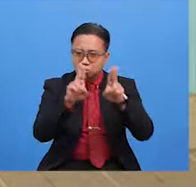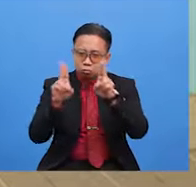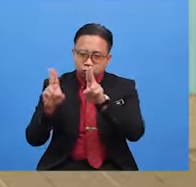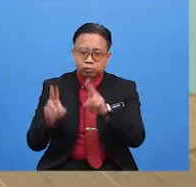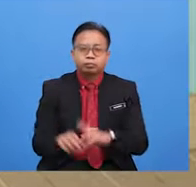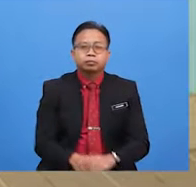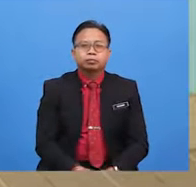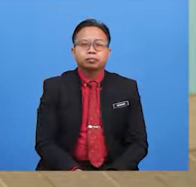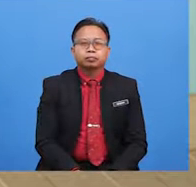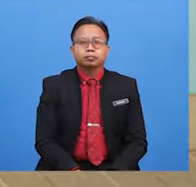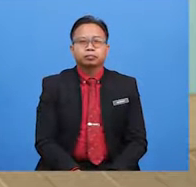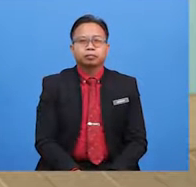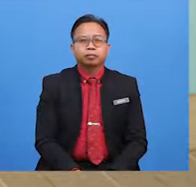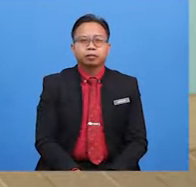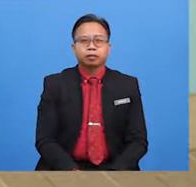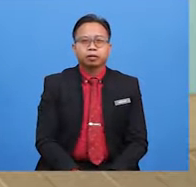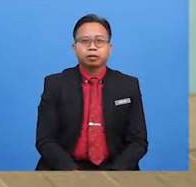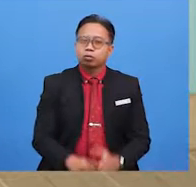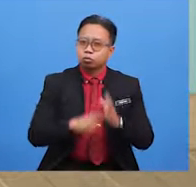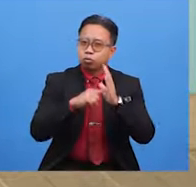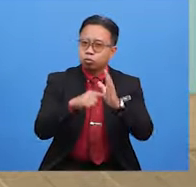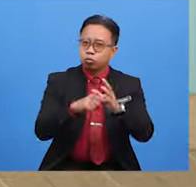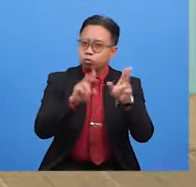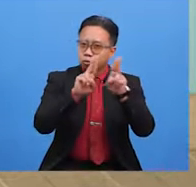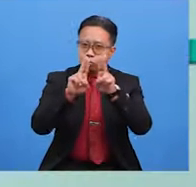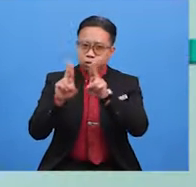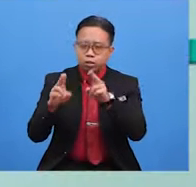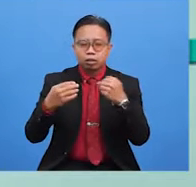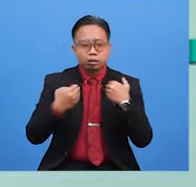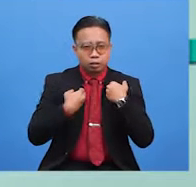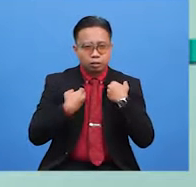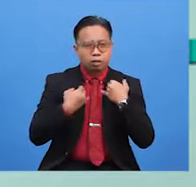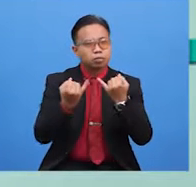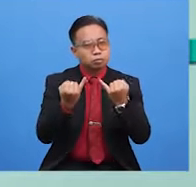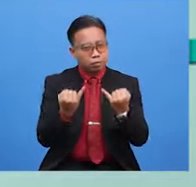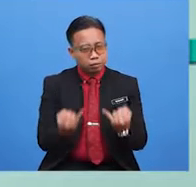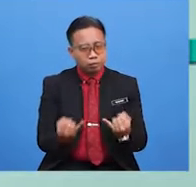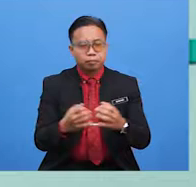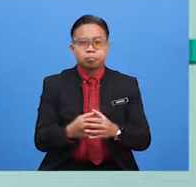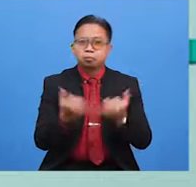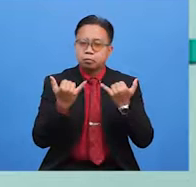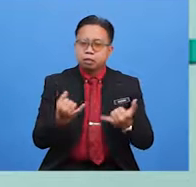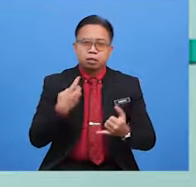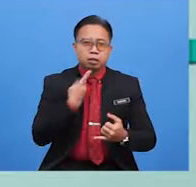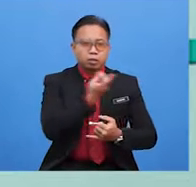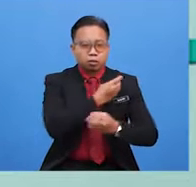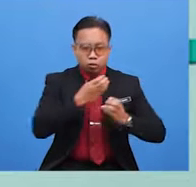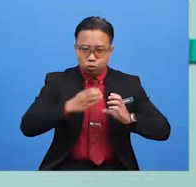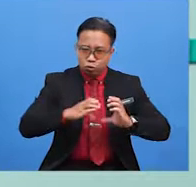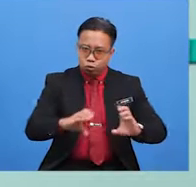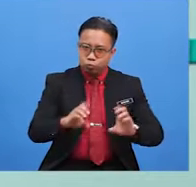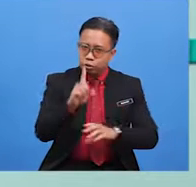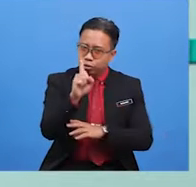udara? Di sini yang menunjukkan udara juga mempunyai jisin. Sekarang kita cuba pula dengan